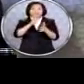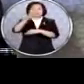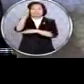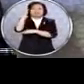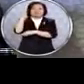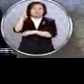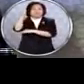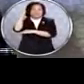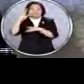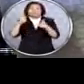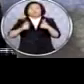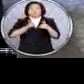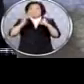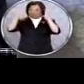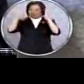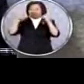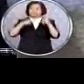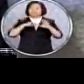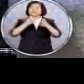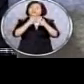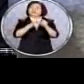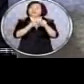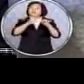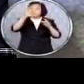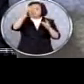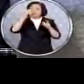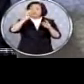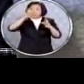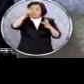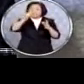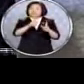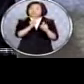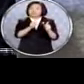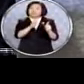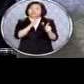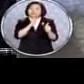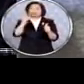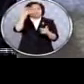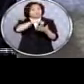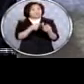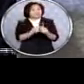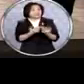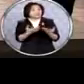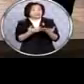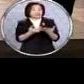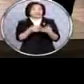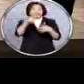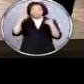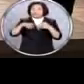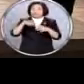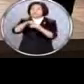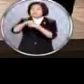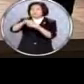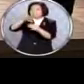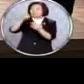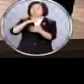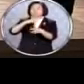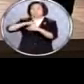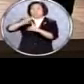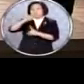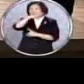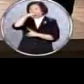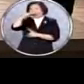竞选的是不是一个流亡政府的总统？你标榜高格调的选举，可是却用陈银柱事件来抹黑我，可不可以请你